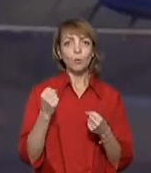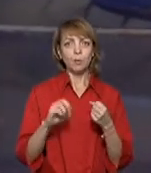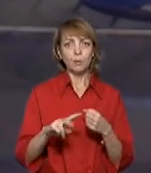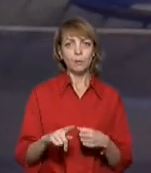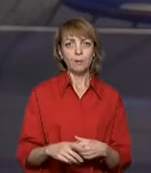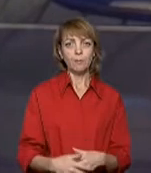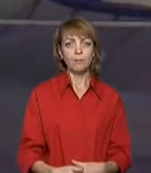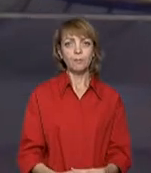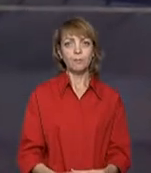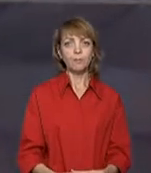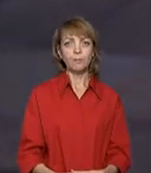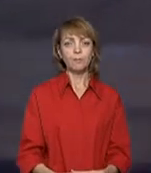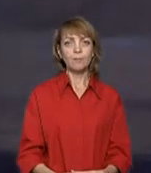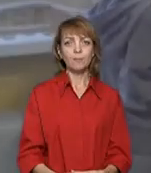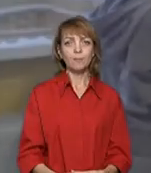автомобіль.